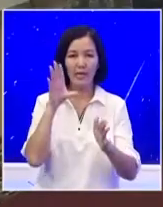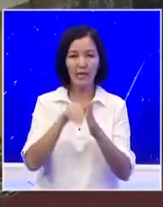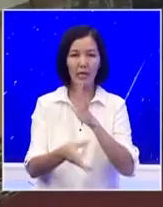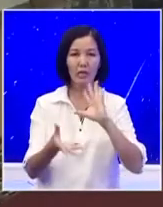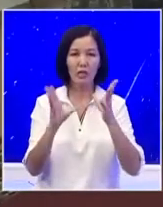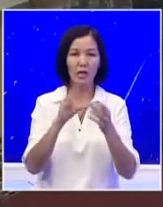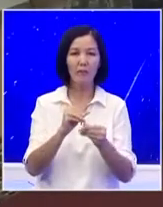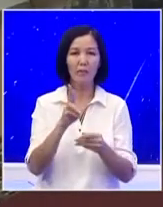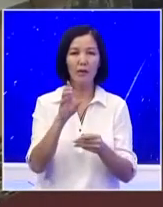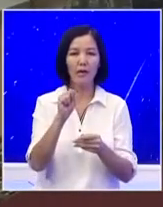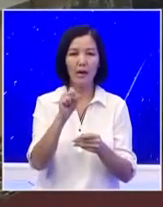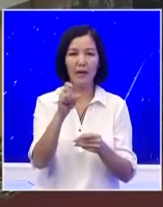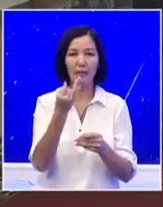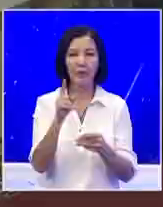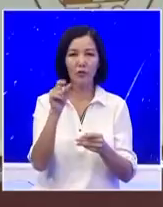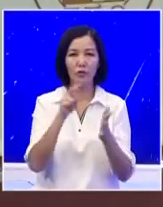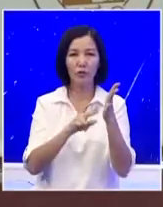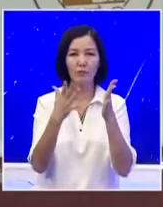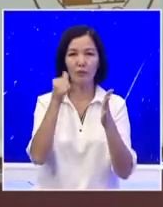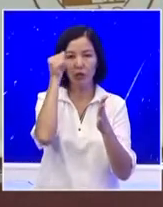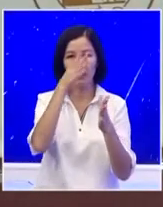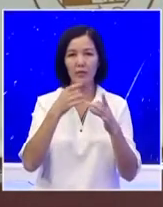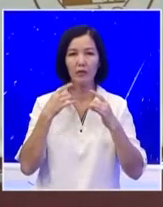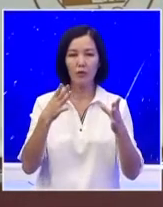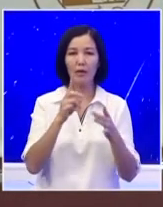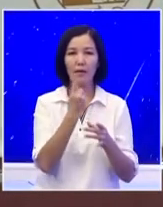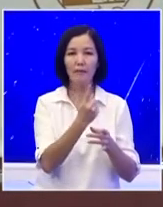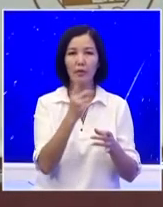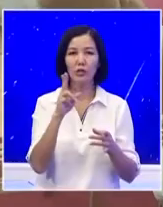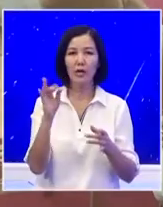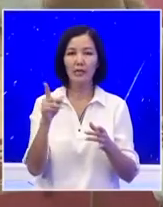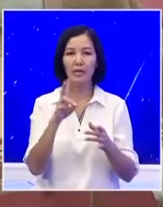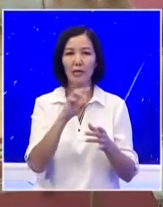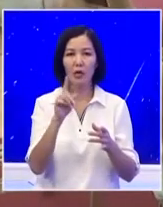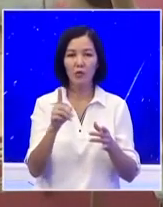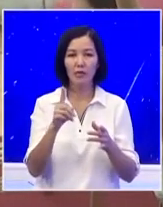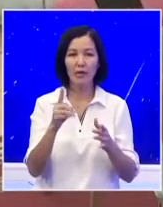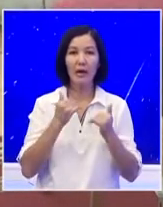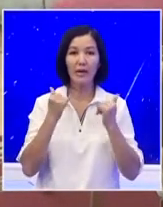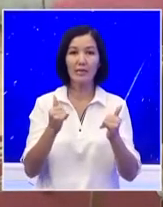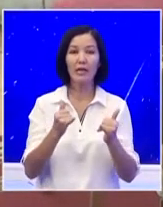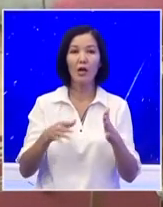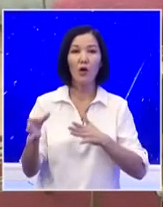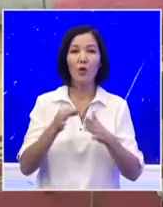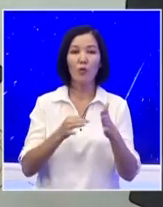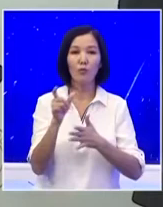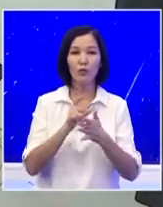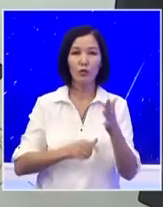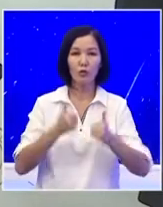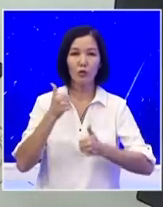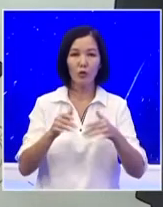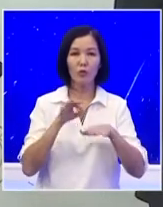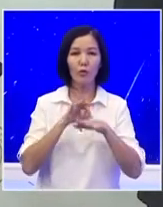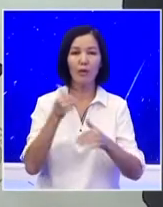Абай Құнанбайұлының 175 жылдық мерейтойына орай 1 қаңтар мен наурыз айы аралығында Абайға арнау атты облыстық жыр мүшайрасы